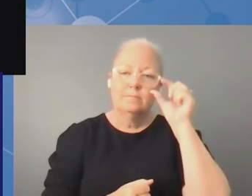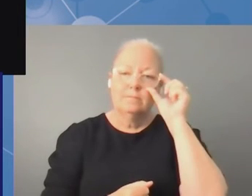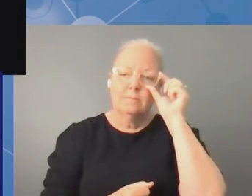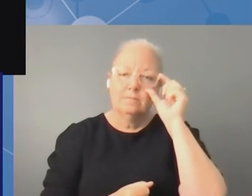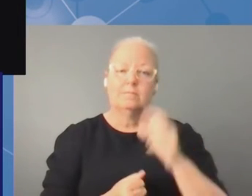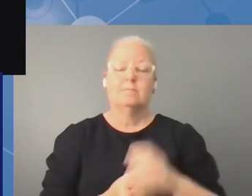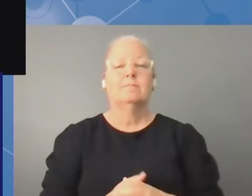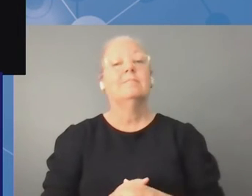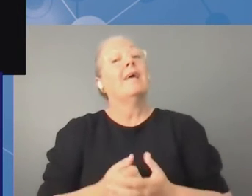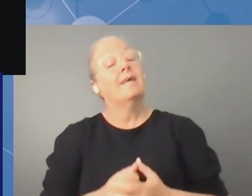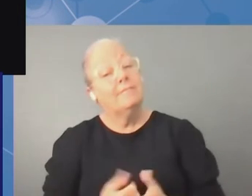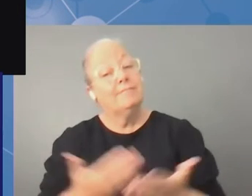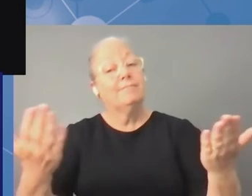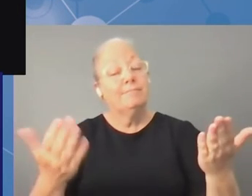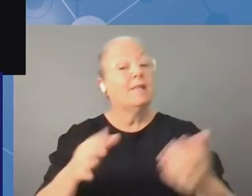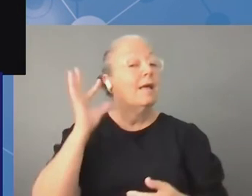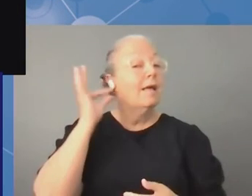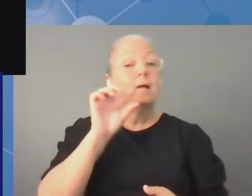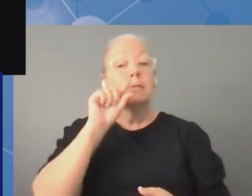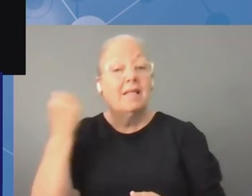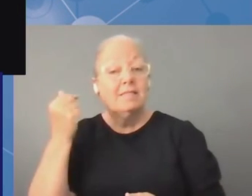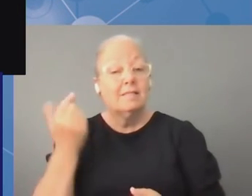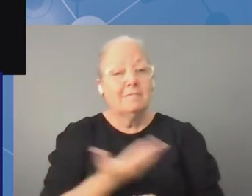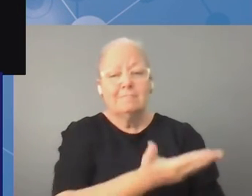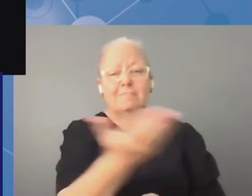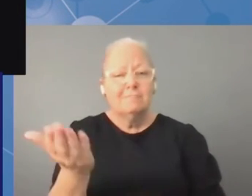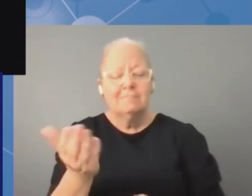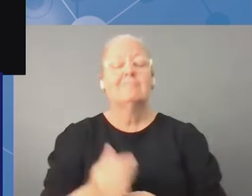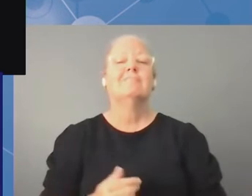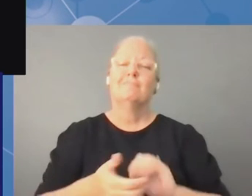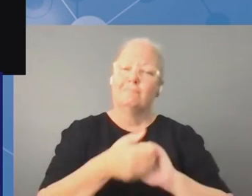Уважаемые коллеги, я хочу воспользоваться случаем, чтобы